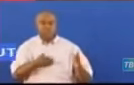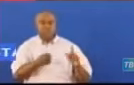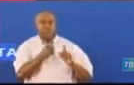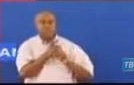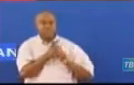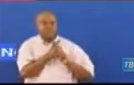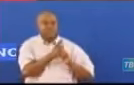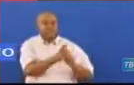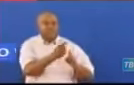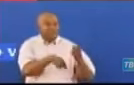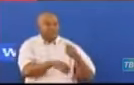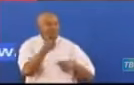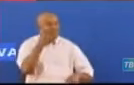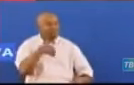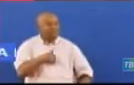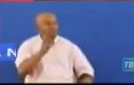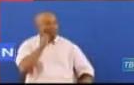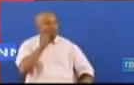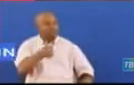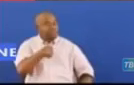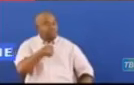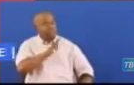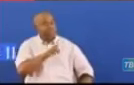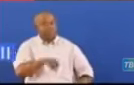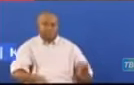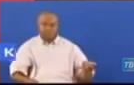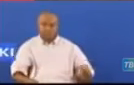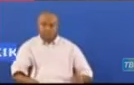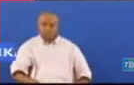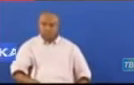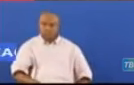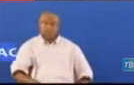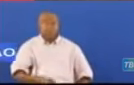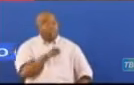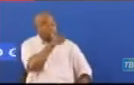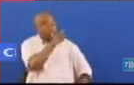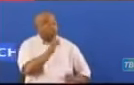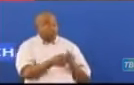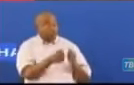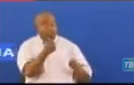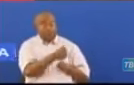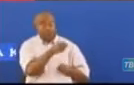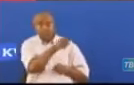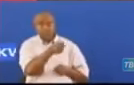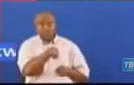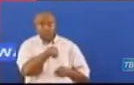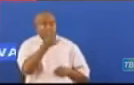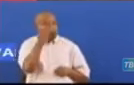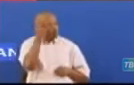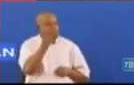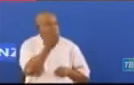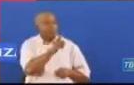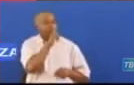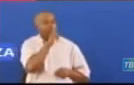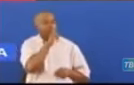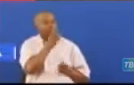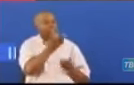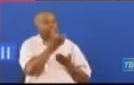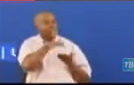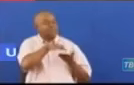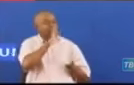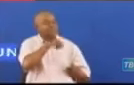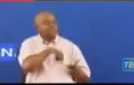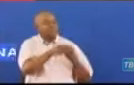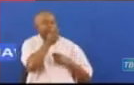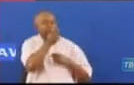Gwajima kwenye simu yake ya kiganjani, nikamwambia haya unayoyafanya ninakushauri unyamaze, hayana maslahi na taifa